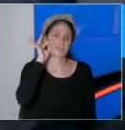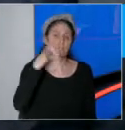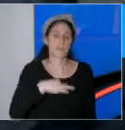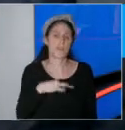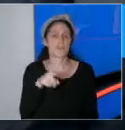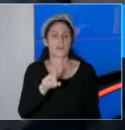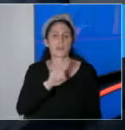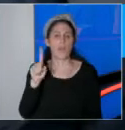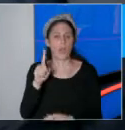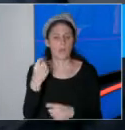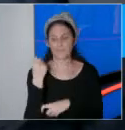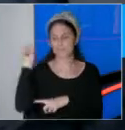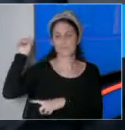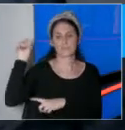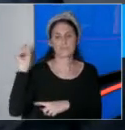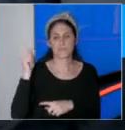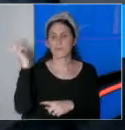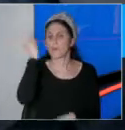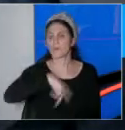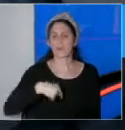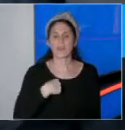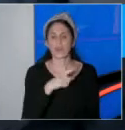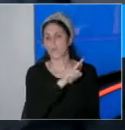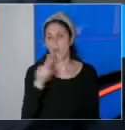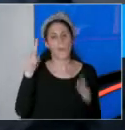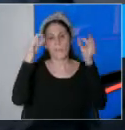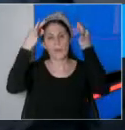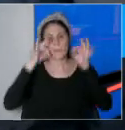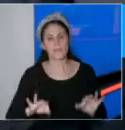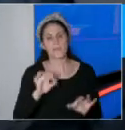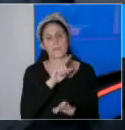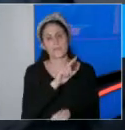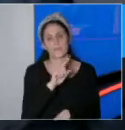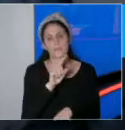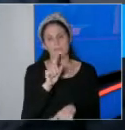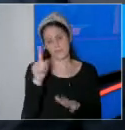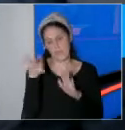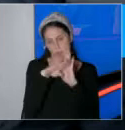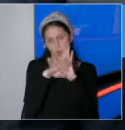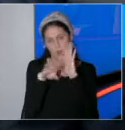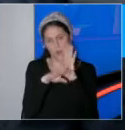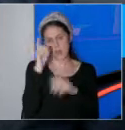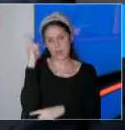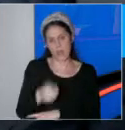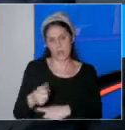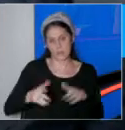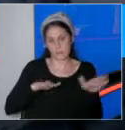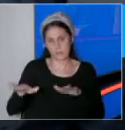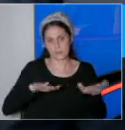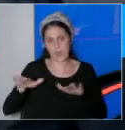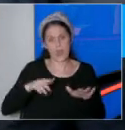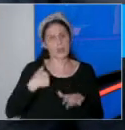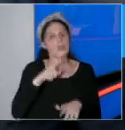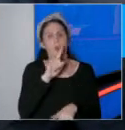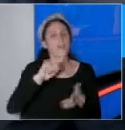שאנחנו לא פורקים עול במובן הזה שאנחנו לא מכבדים ולא את הוראות ההנחיות הממשלה, אנחנו לא